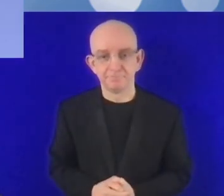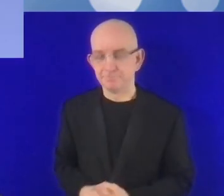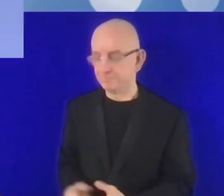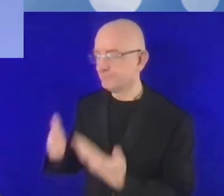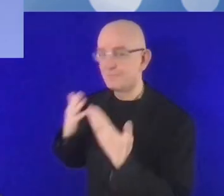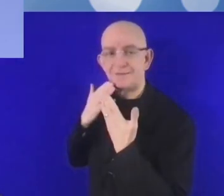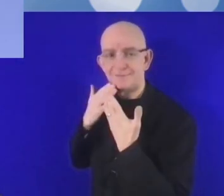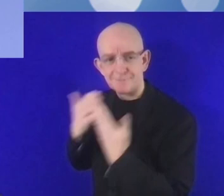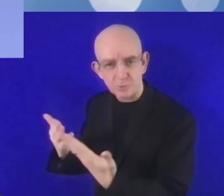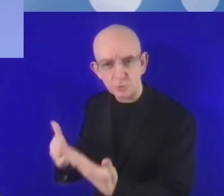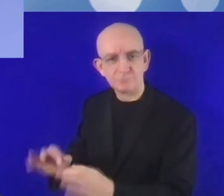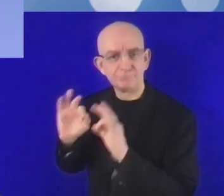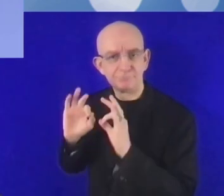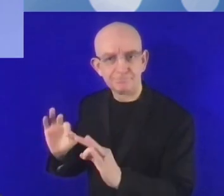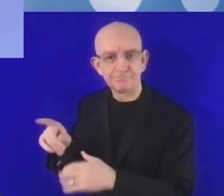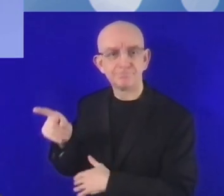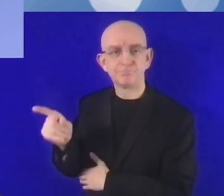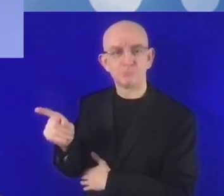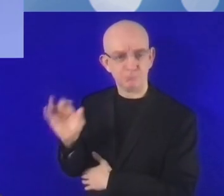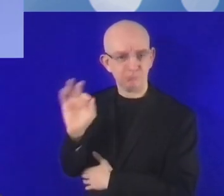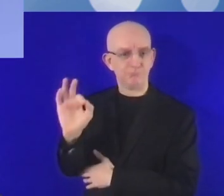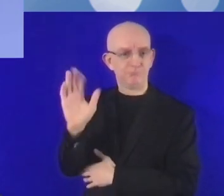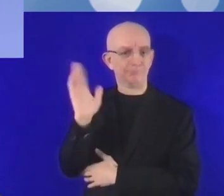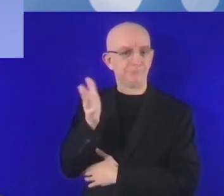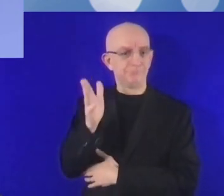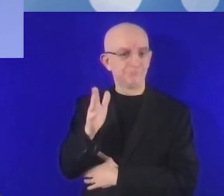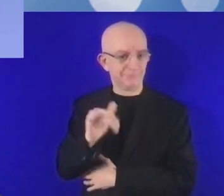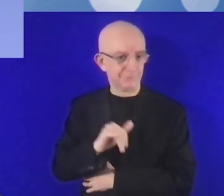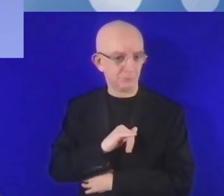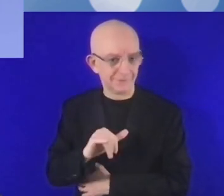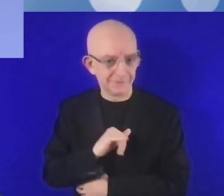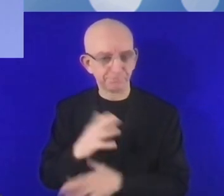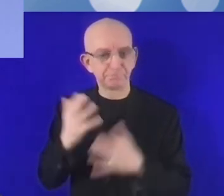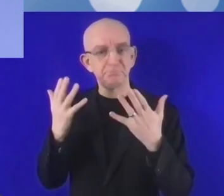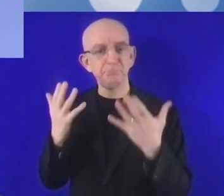的大家给我们的支持。下面有请